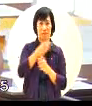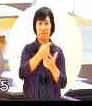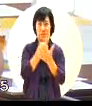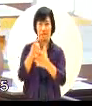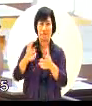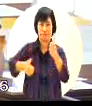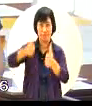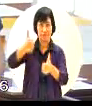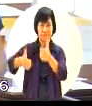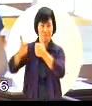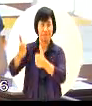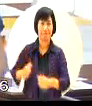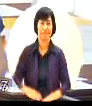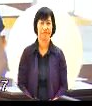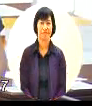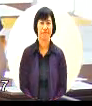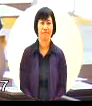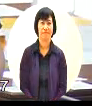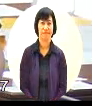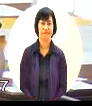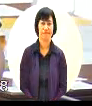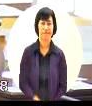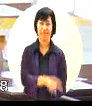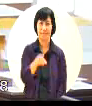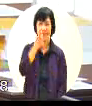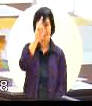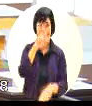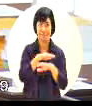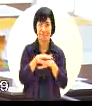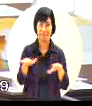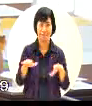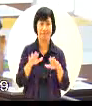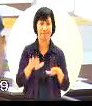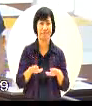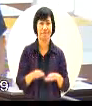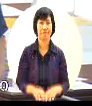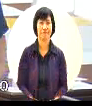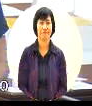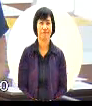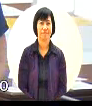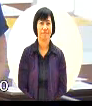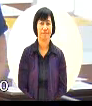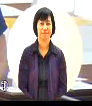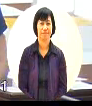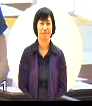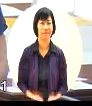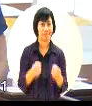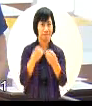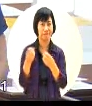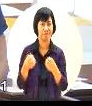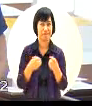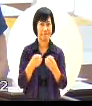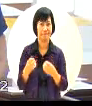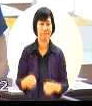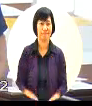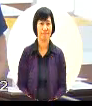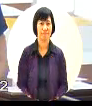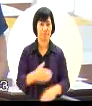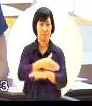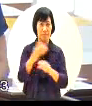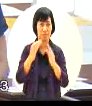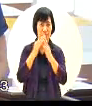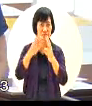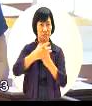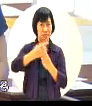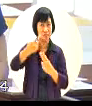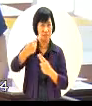局处长哈，大家午安。今日谈这要讲的，就是讲管区合并了